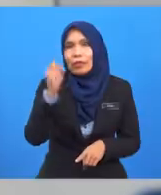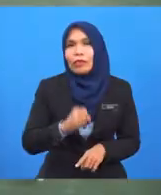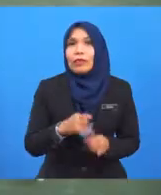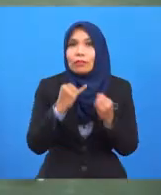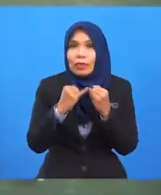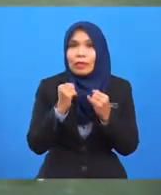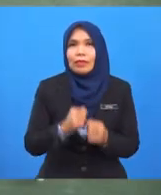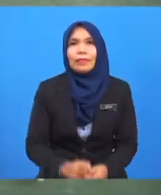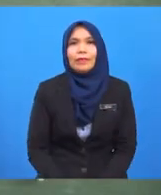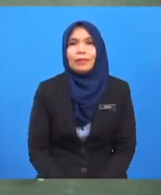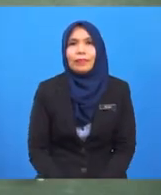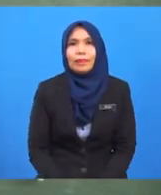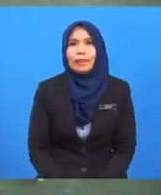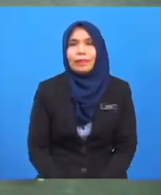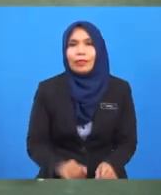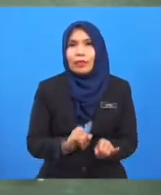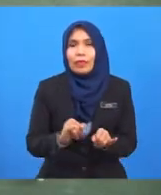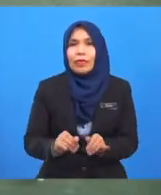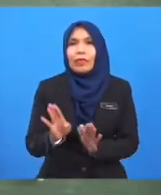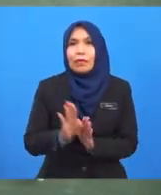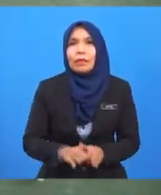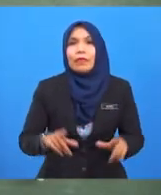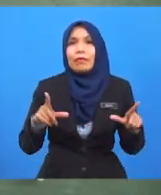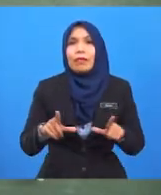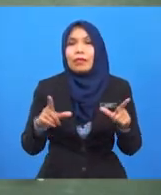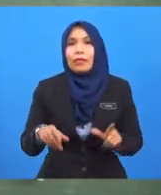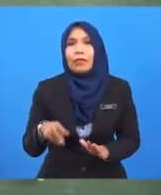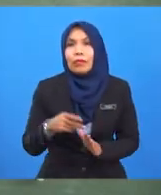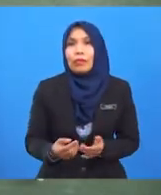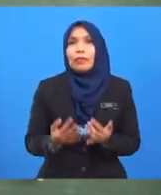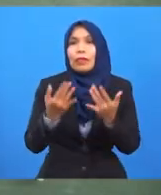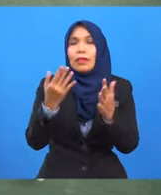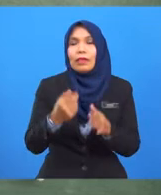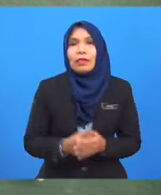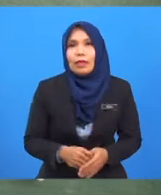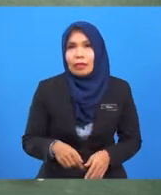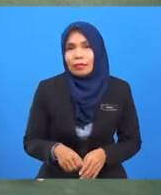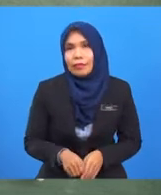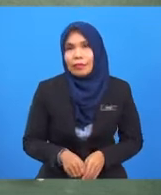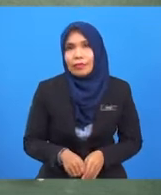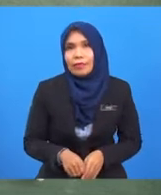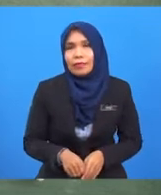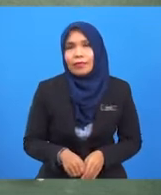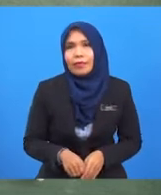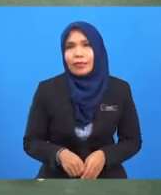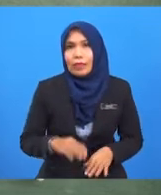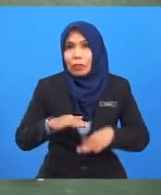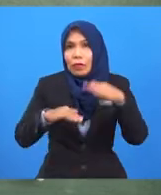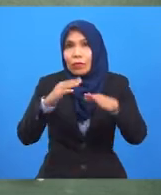terakhir. Jika berlaku kebakaran di pangsa puri atau bangunan yang